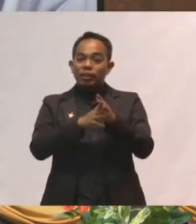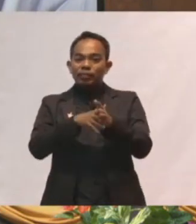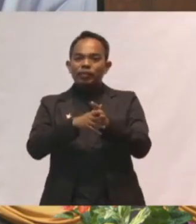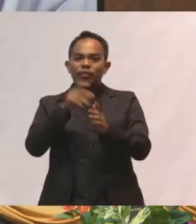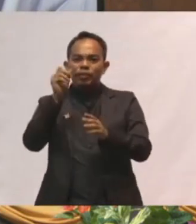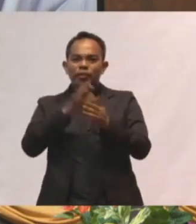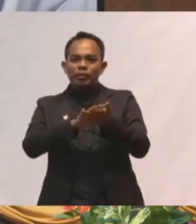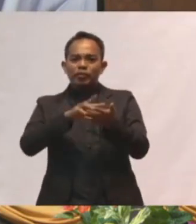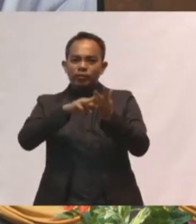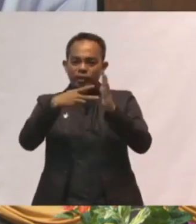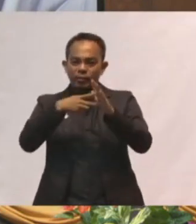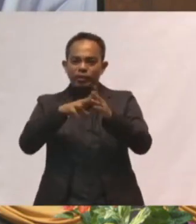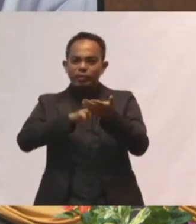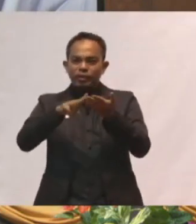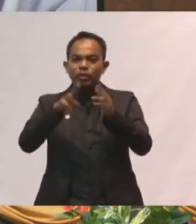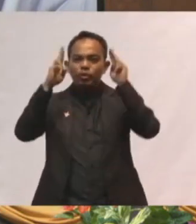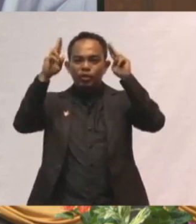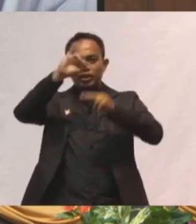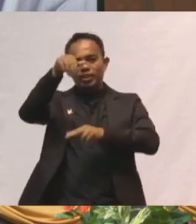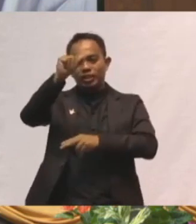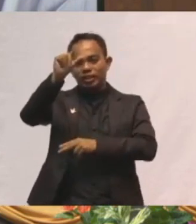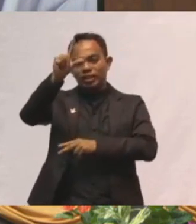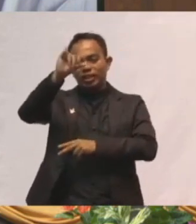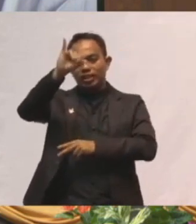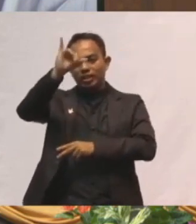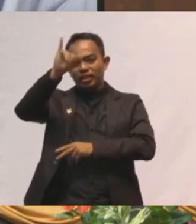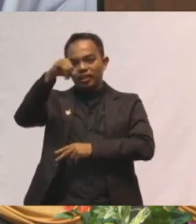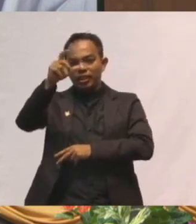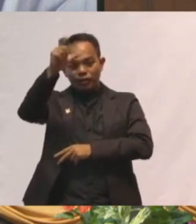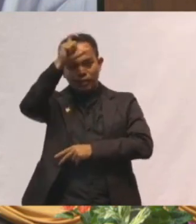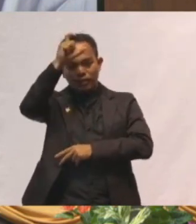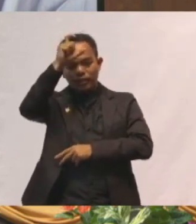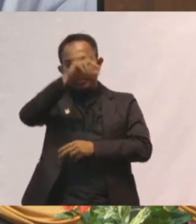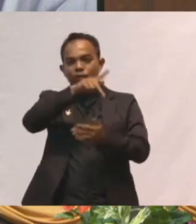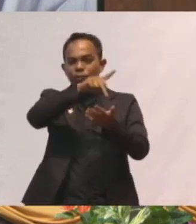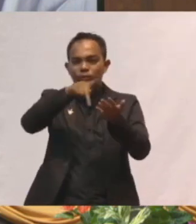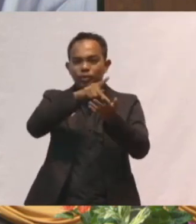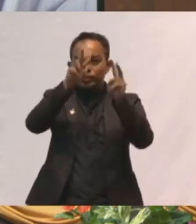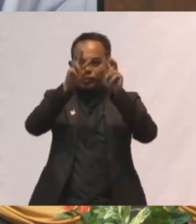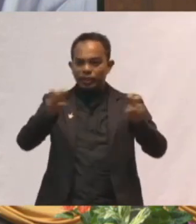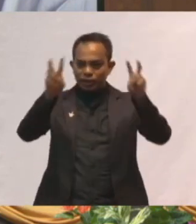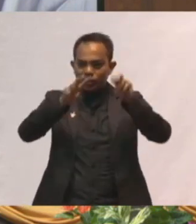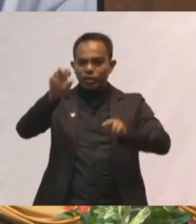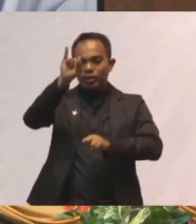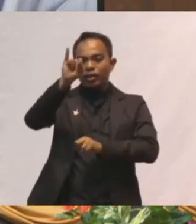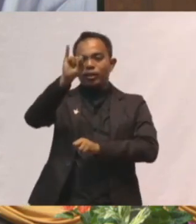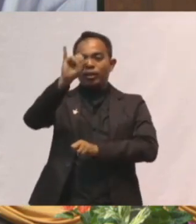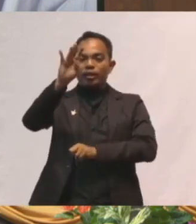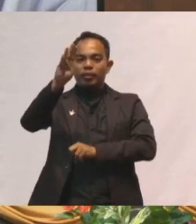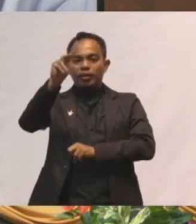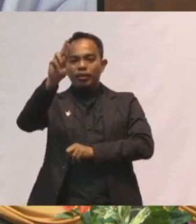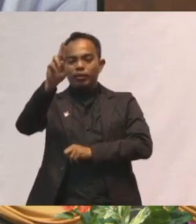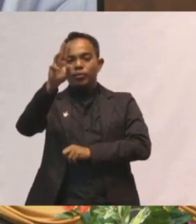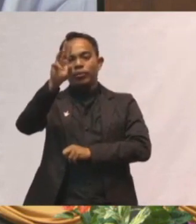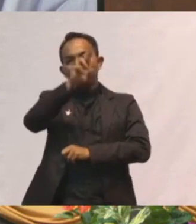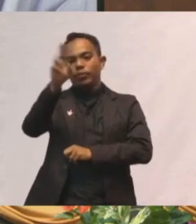adalah Al-Fadhil Ustaz Jalil Akar dari Yayasan Hayrat Turki yang merupakan fellow di Pusat Penyelidikan Ibnu Ummi Maktum, Institut Sains